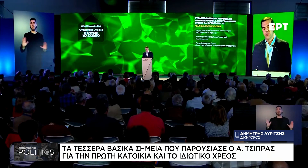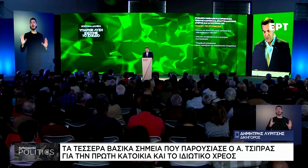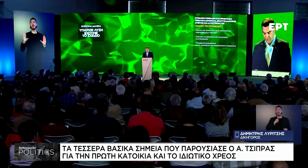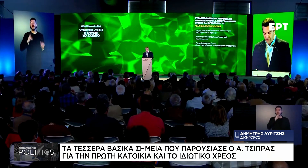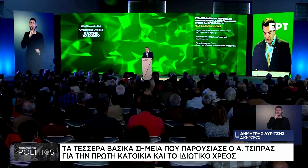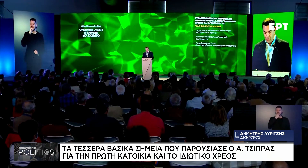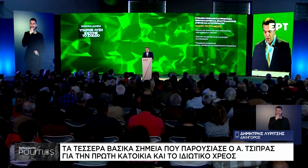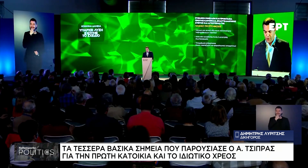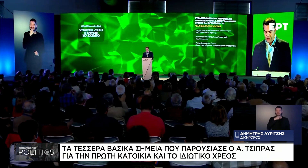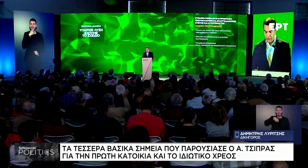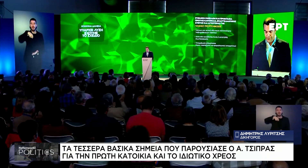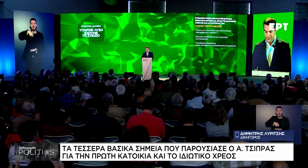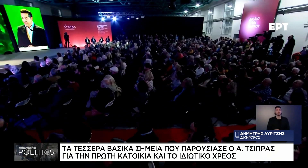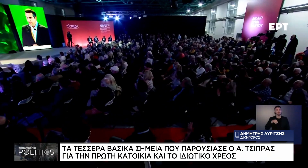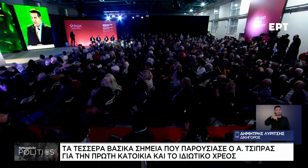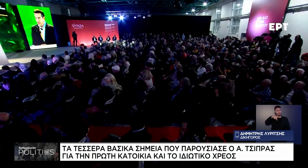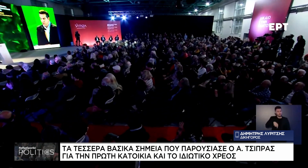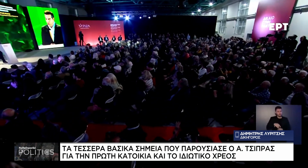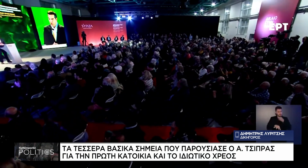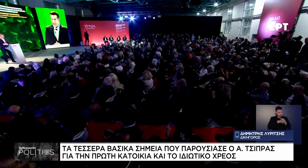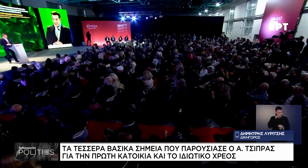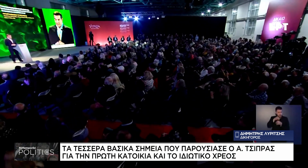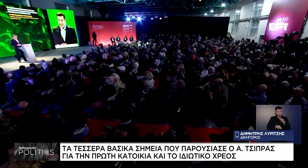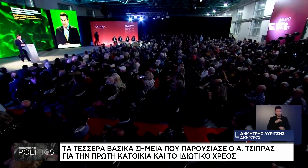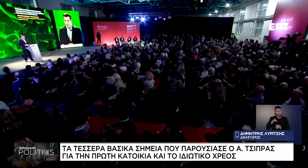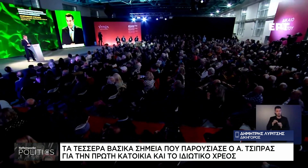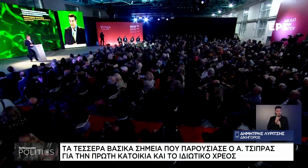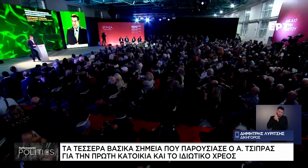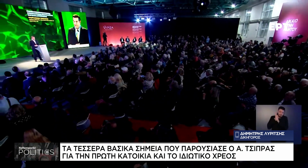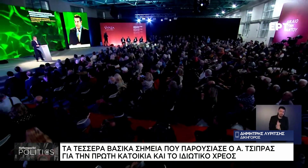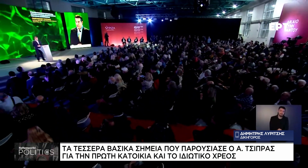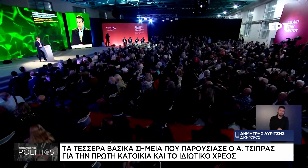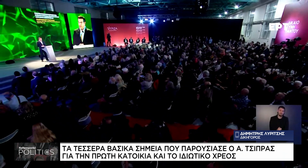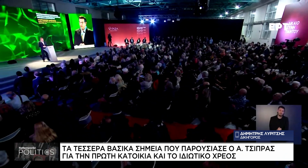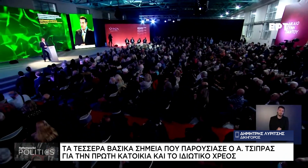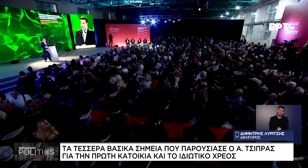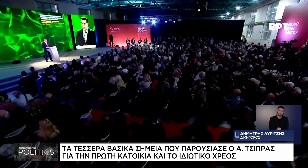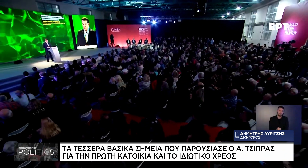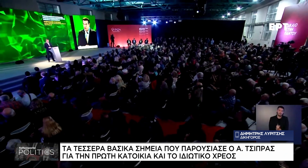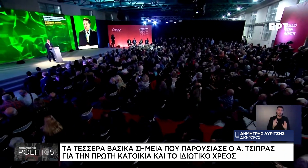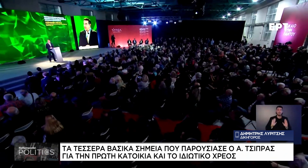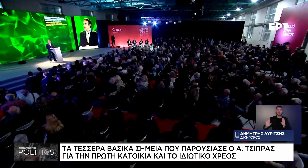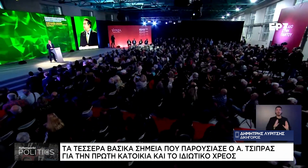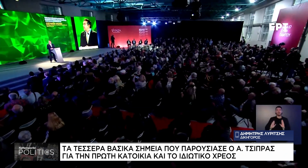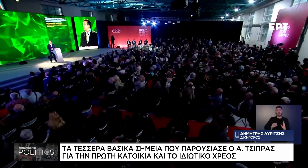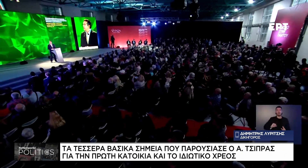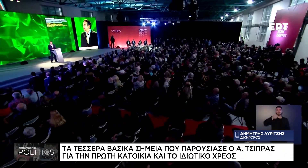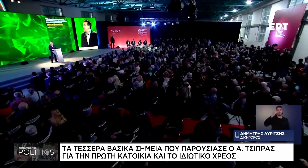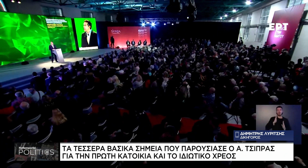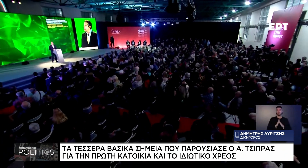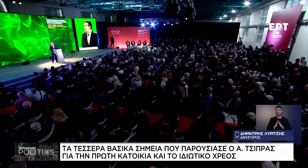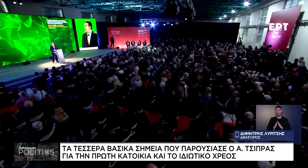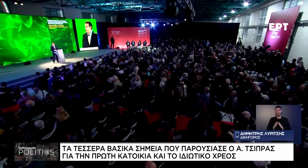προστασία της πρώτης κατοικίας, της επαγγελματικής στέγης και της αγροτικής γης. Είναι μια